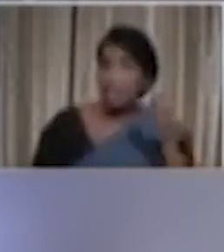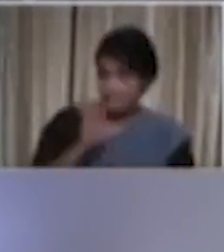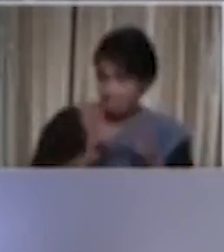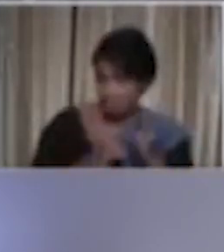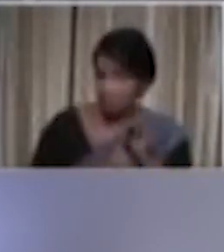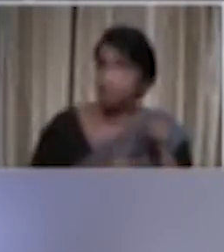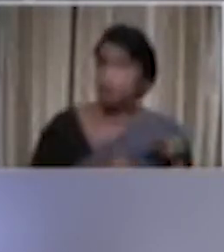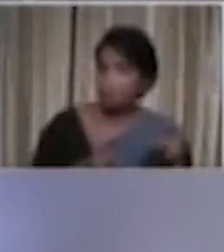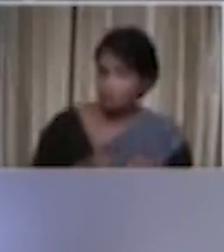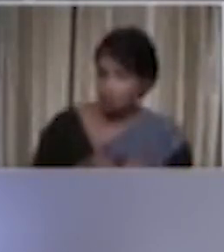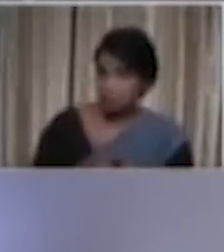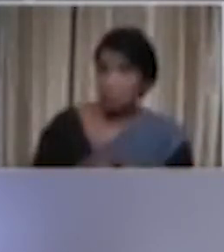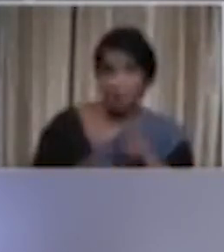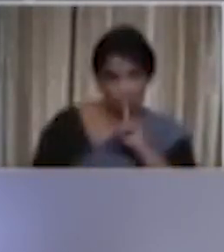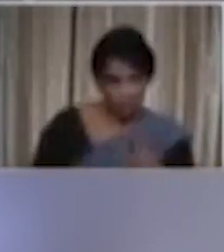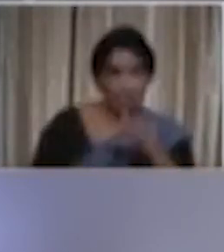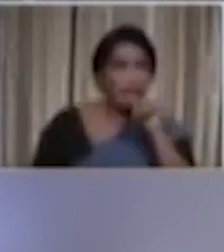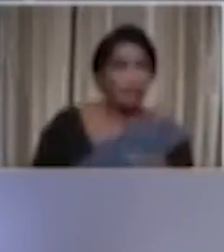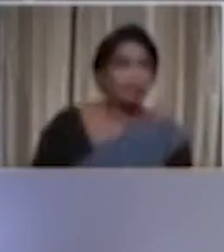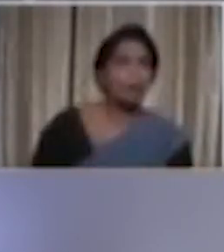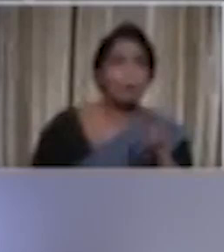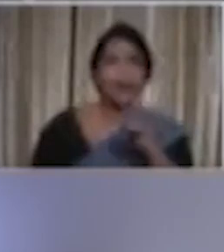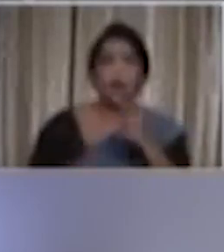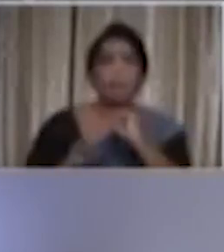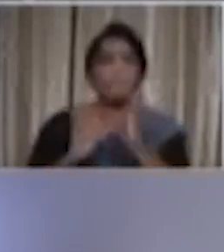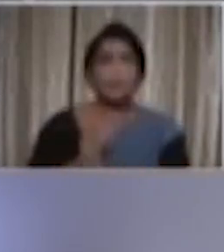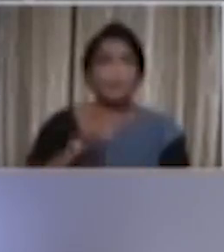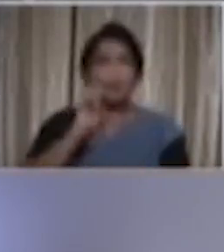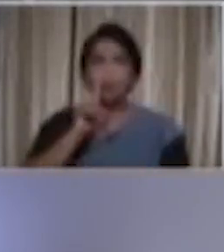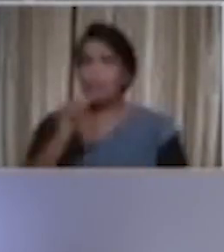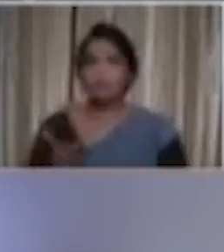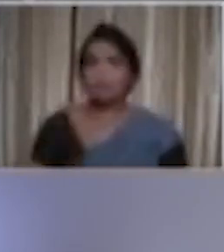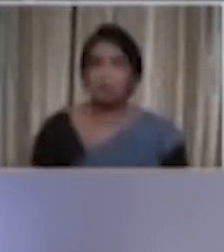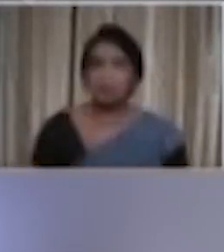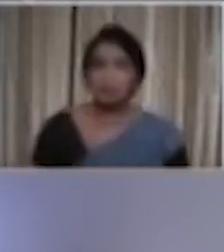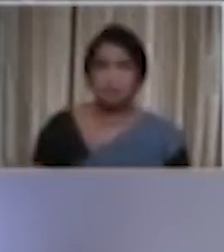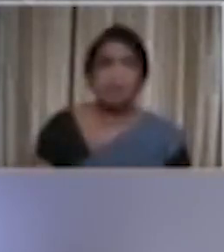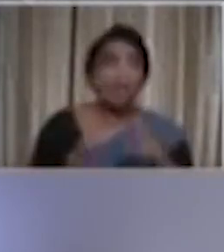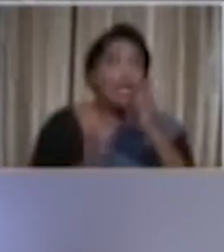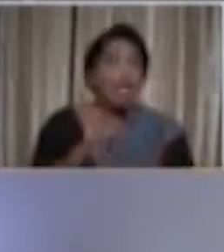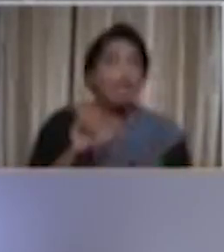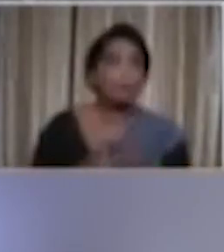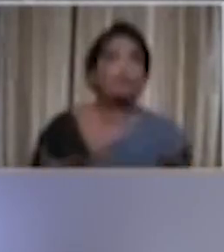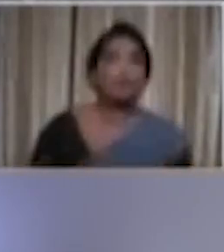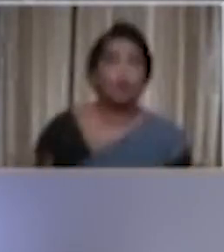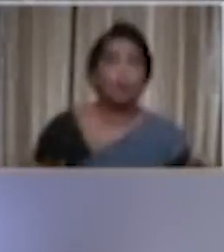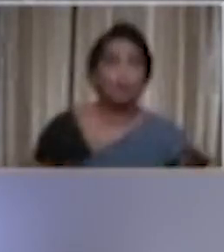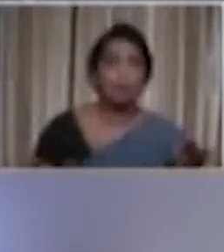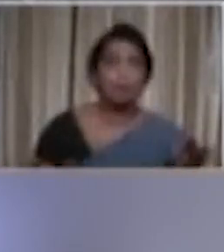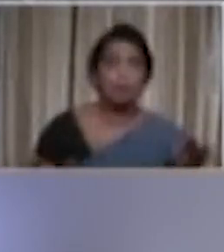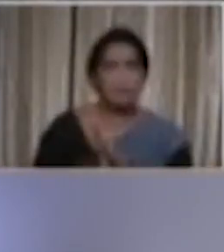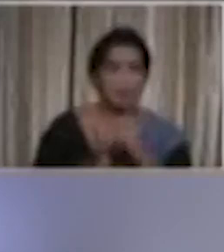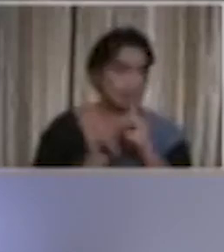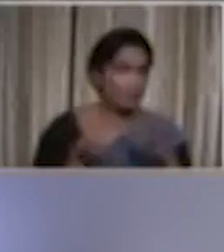විදියට ඔබතුමා කියන දේ දැත්ත? එහෙම නැත්නම් අගමැතිවරිය විදියට රනිල් වික්‍රමසිංහ මහත්තයා කියන එක දැත්ත? කවුද ඇමති? කවුද සල්ලි වල දෙන්නේ ඔබතුමාට මේ